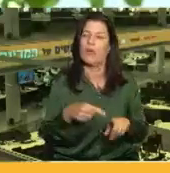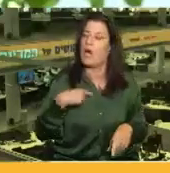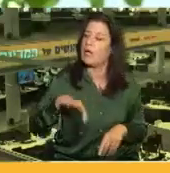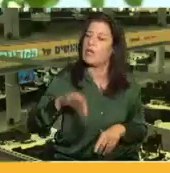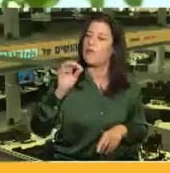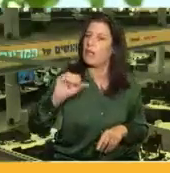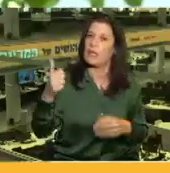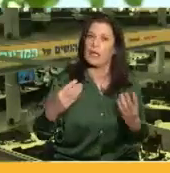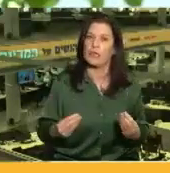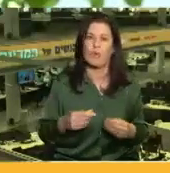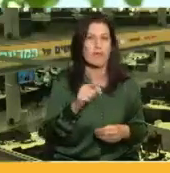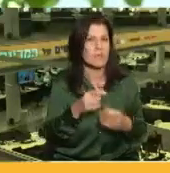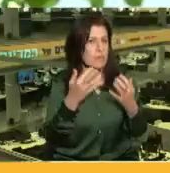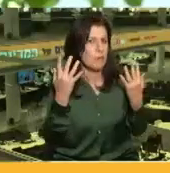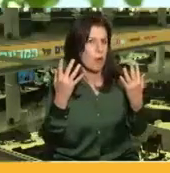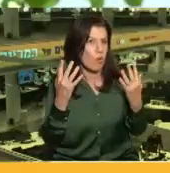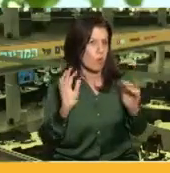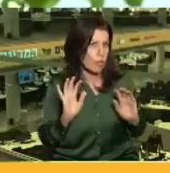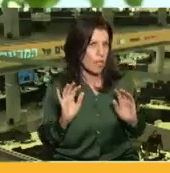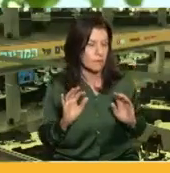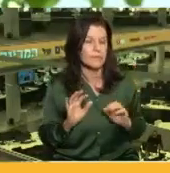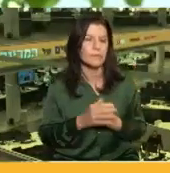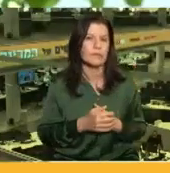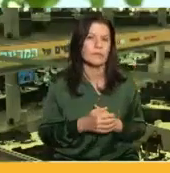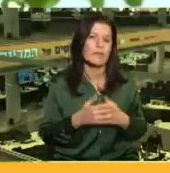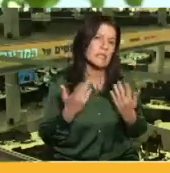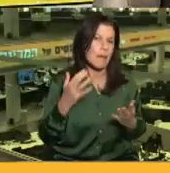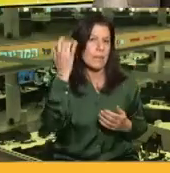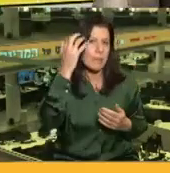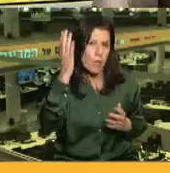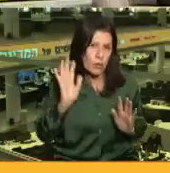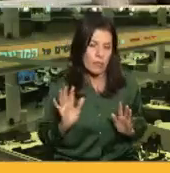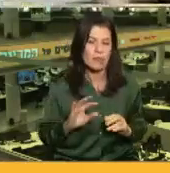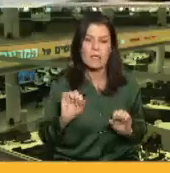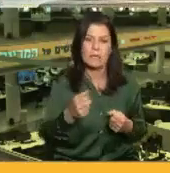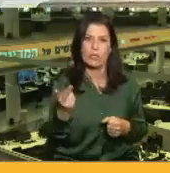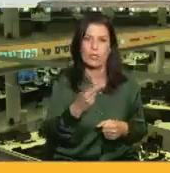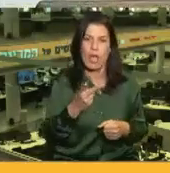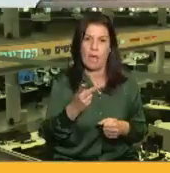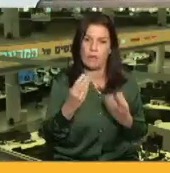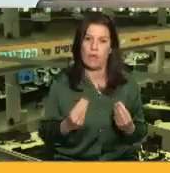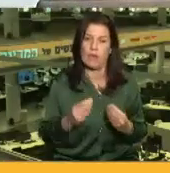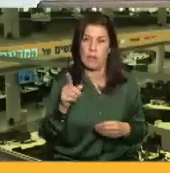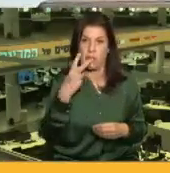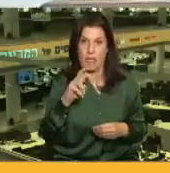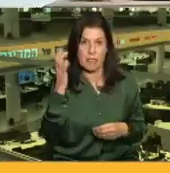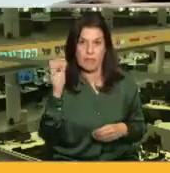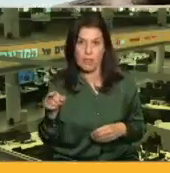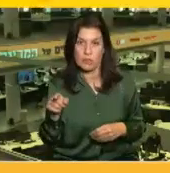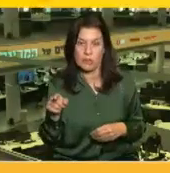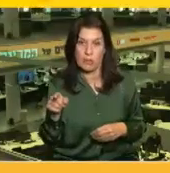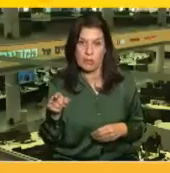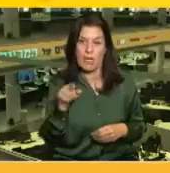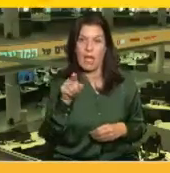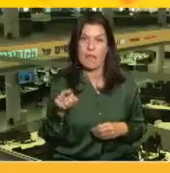שיותר... לא, לא, בסדר, זה ברור. בואי נדמיין, זה לגמרי דמיוני. ששניהם טובים באותה מידה, האם תעדיף את האישה? את בעצמך אומרת